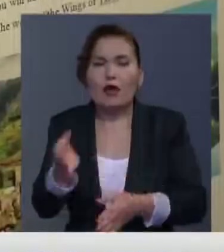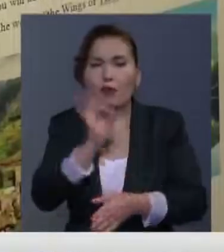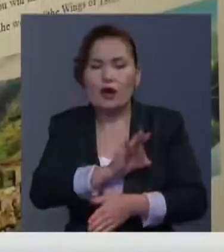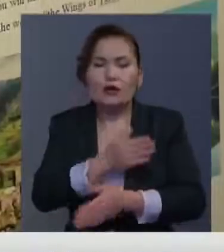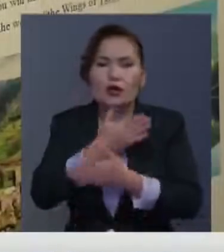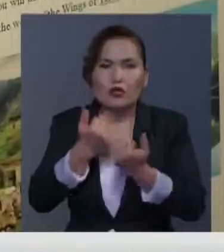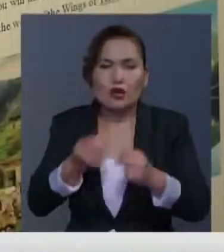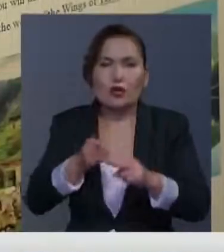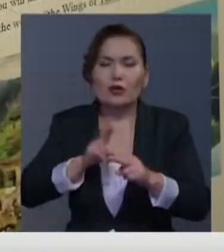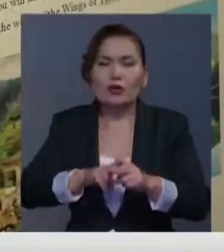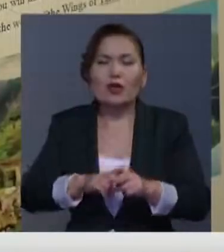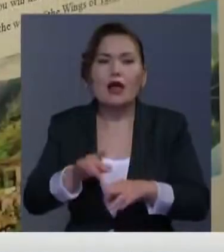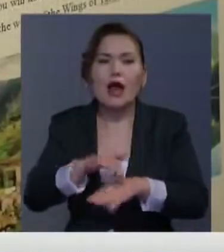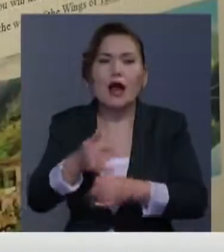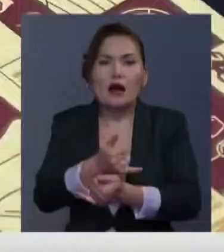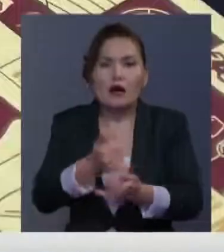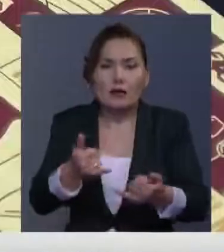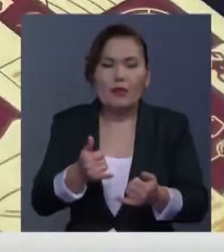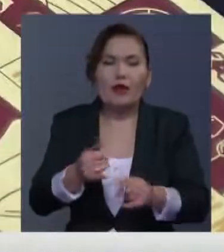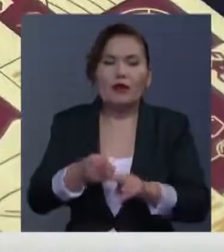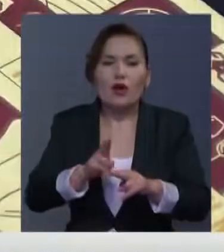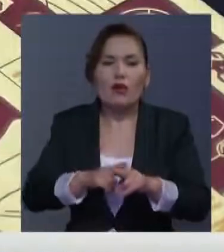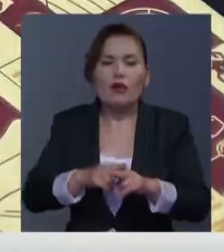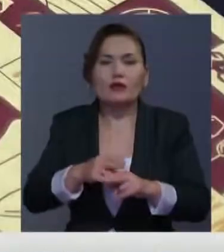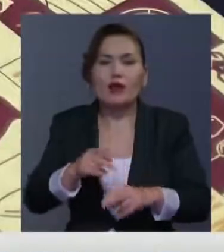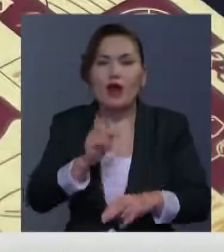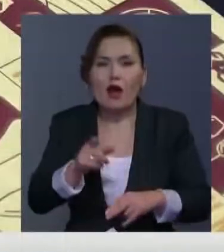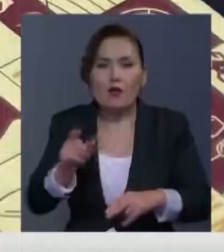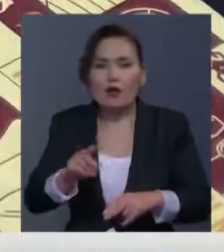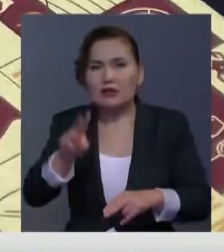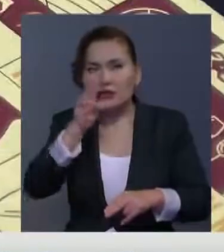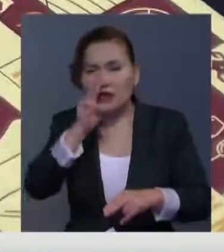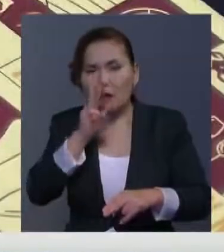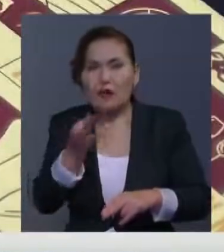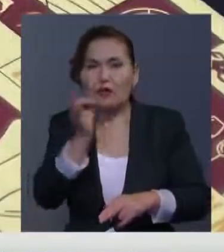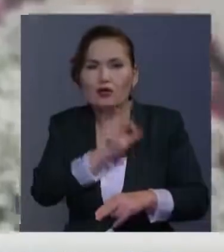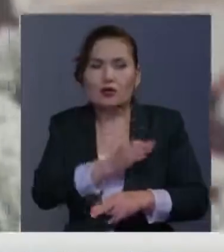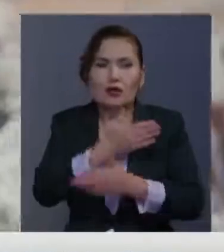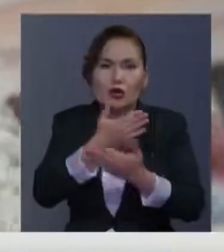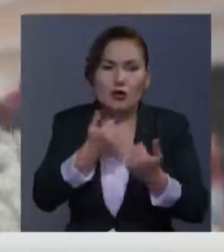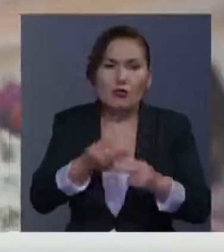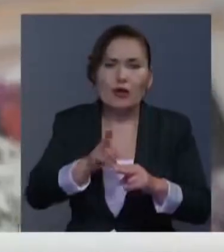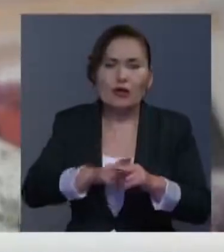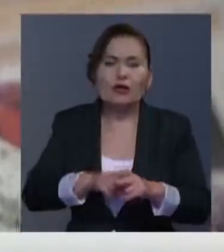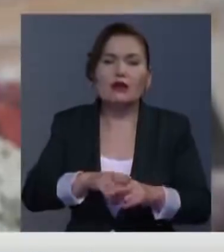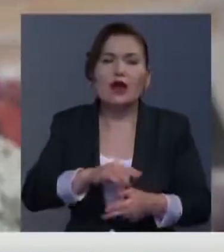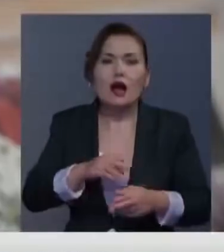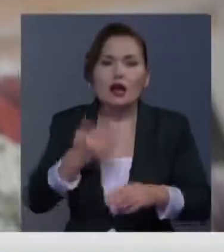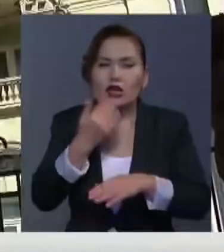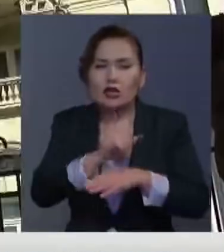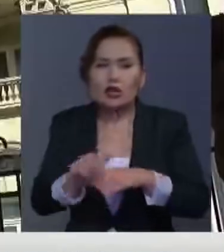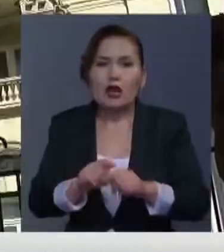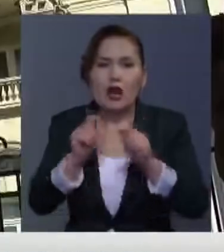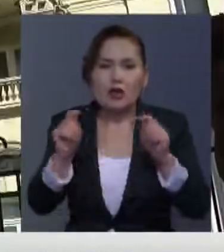айтады. Себебі ол, қызметкерлерге жақсы жалақы төлеп, компанияны ұстап тұратынды кірсе келмейді. Сондықтан шекараның ашылуын күткеннен басқа